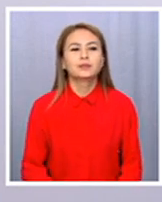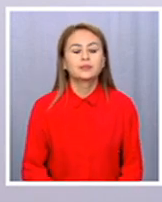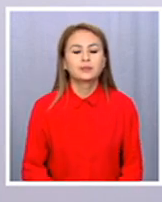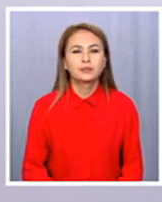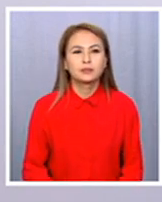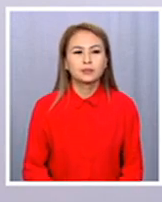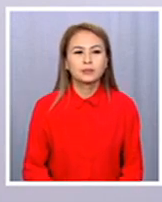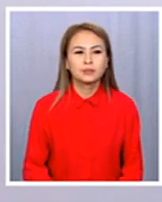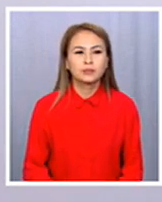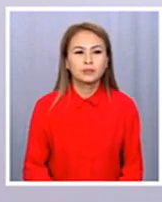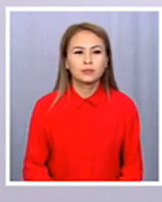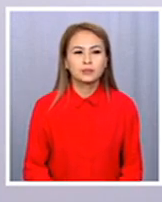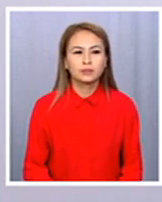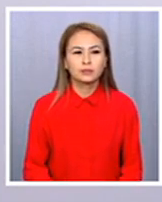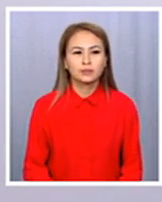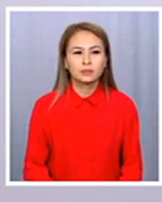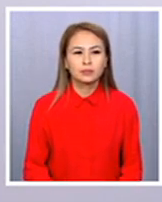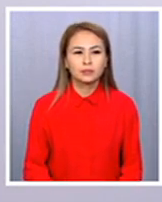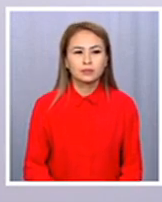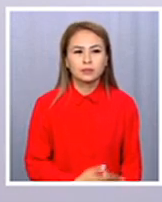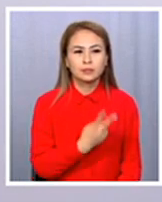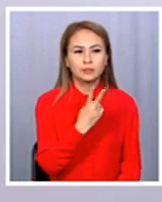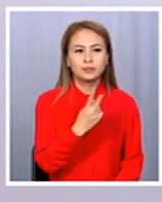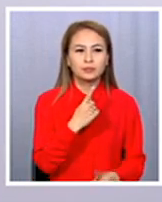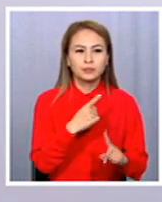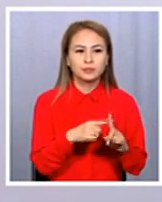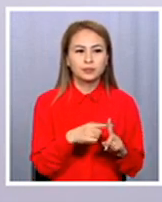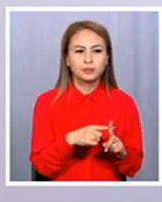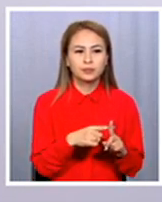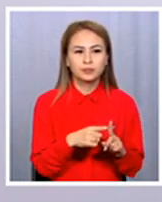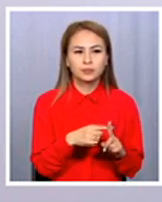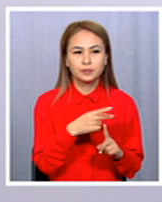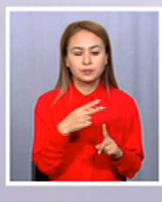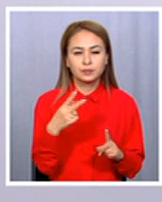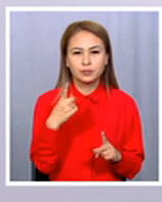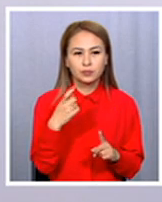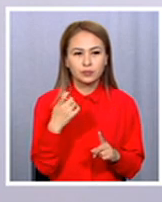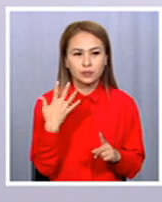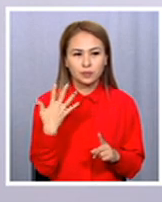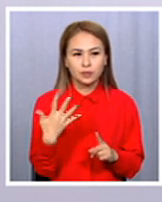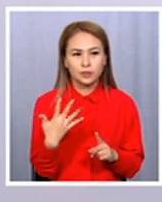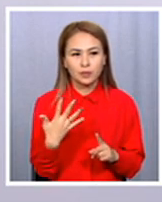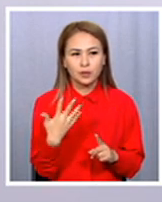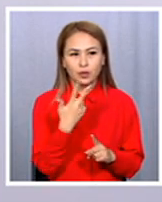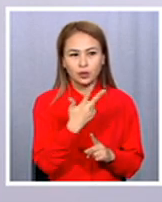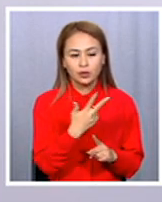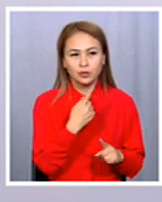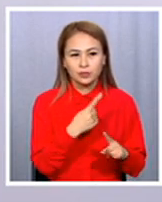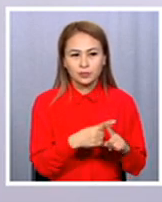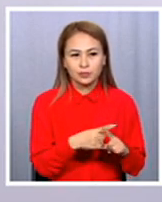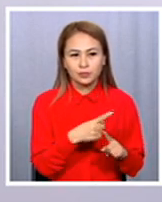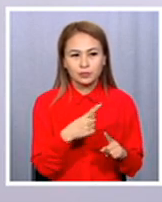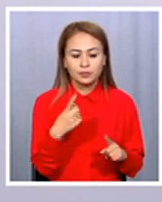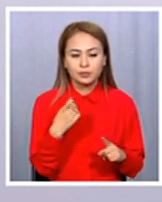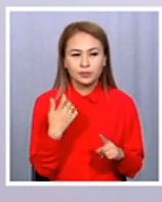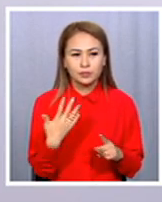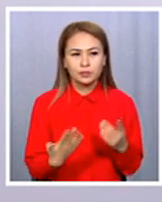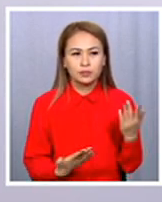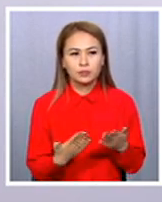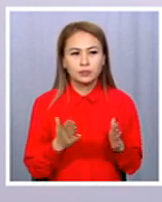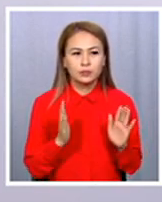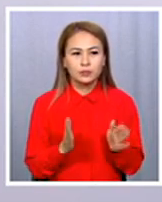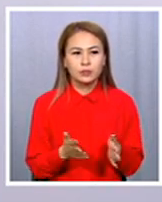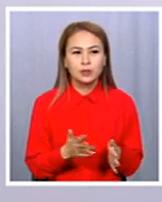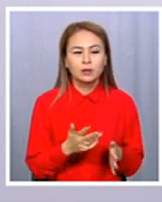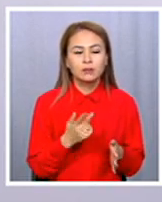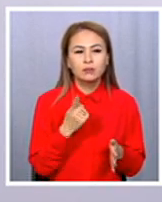осы қарапайым теңдеуді шығарайық балар. 2х пен х-тің қосындысы 3х-ті береді. 3х 105 градусқа тең болатын болса, онда x